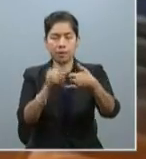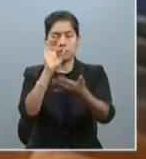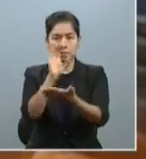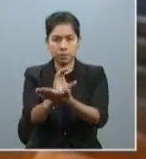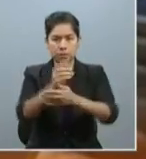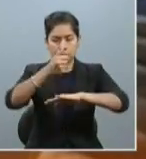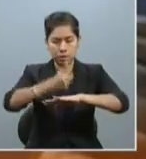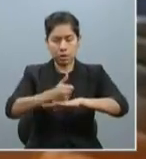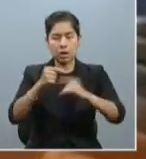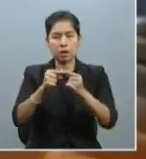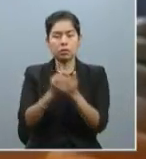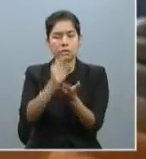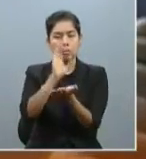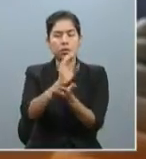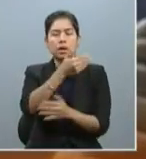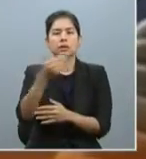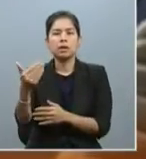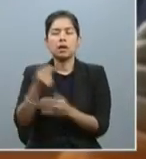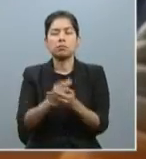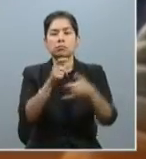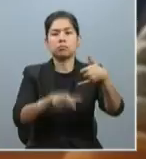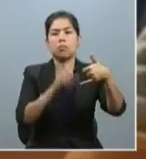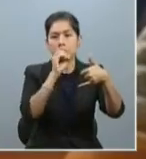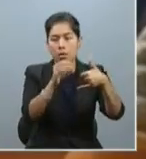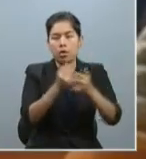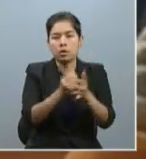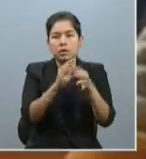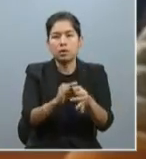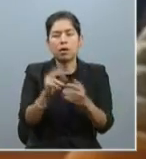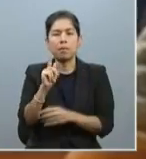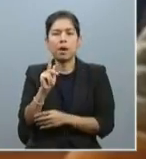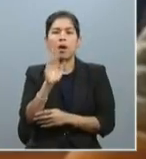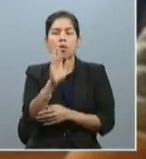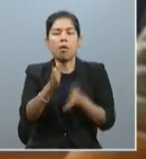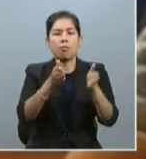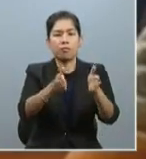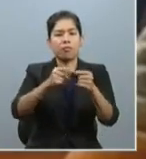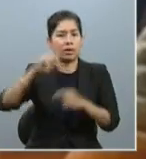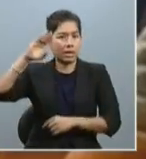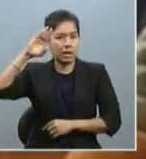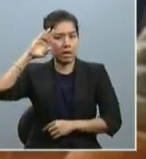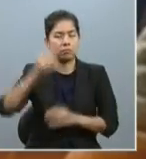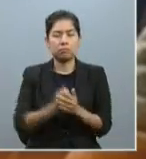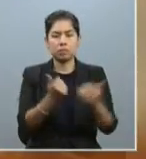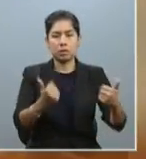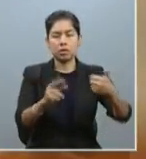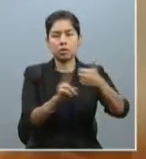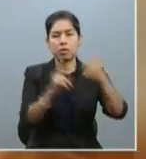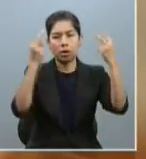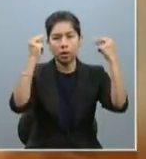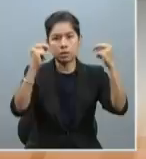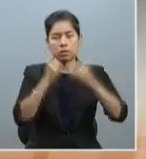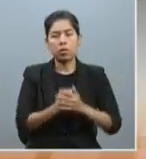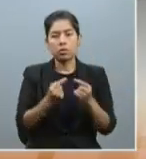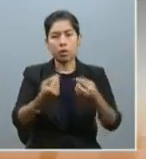าผบ.ตร.พูดถึงประเด็นนี้นะคะบอกว่าเรื่องดังกล่าวเป็นเรื่องการข่าวของทางความมั่นคงตอนนี้พลเอกประวิตรยังไม่ได้มีการสั่ง